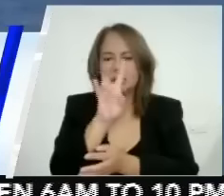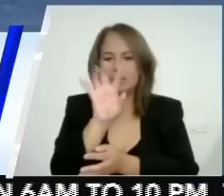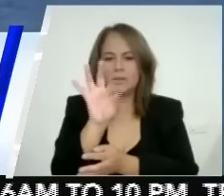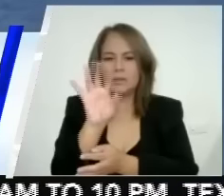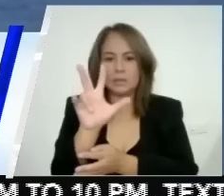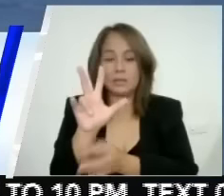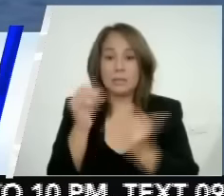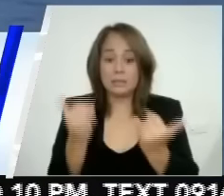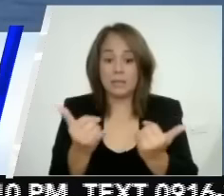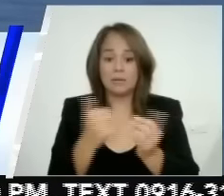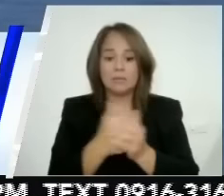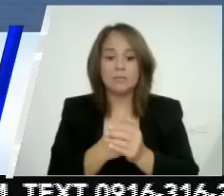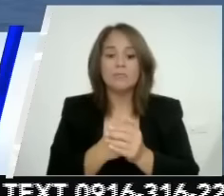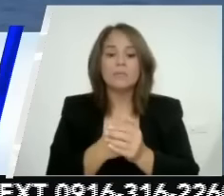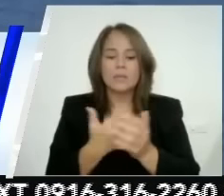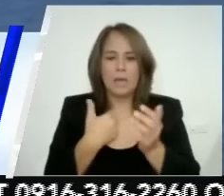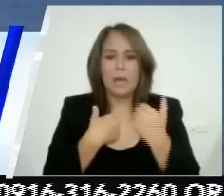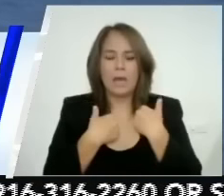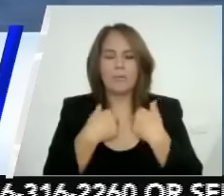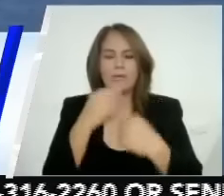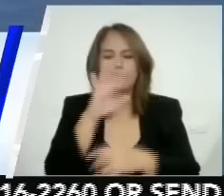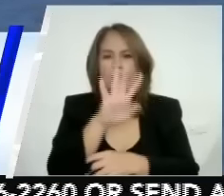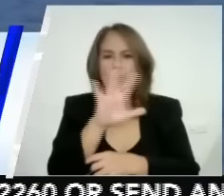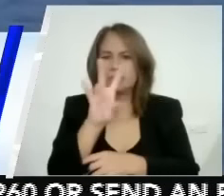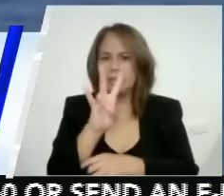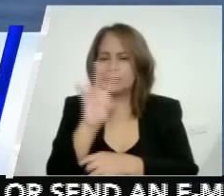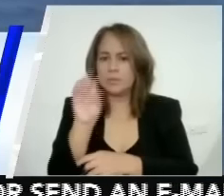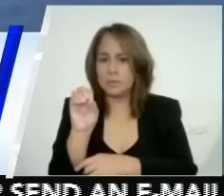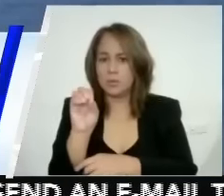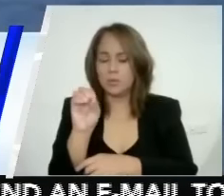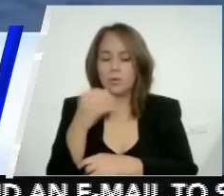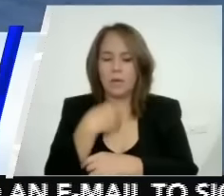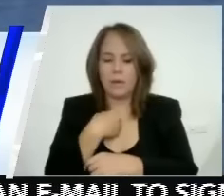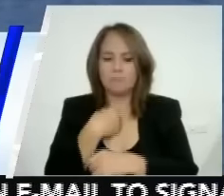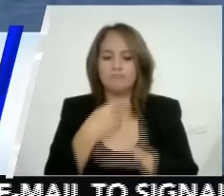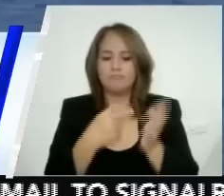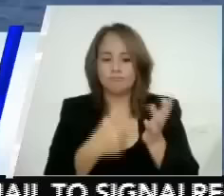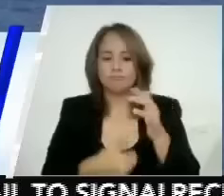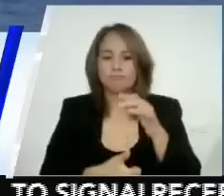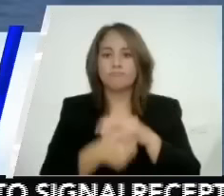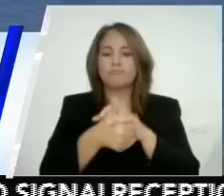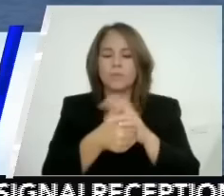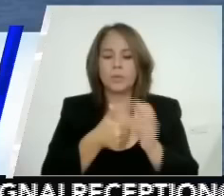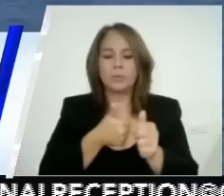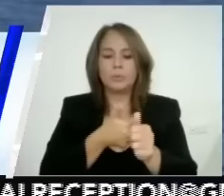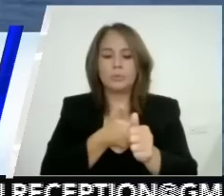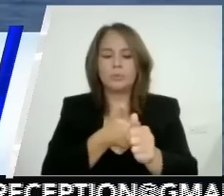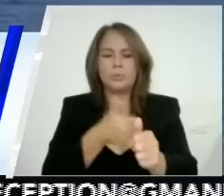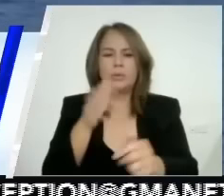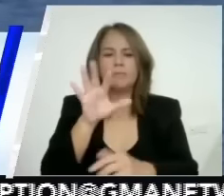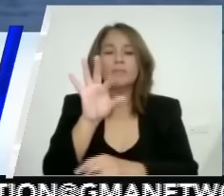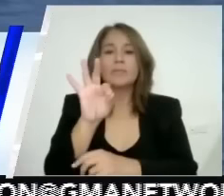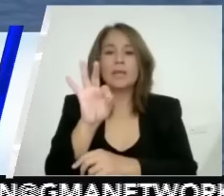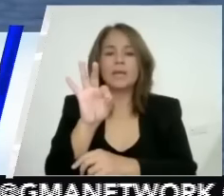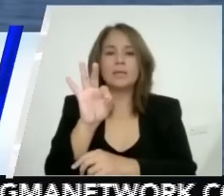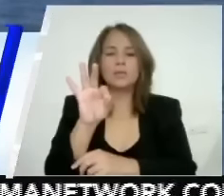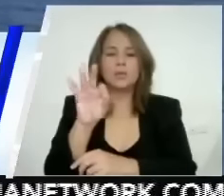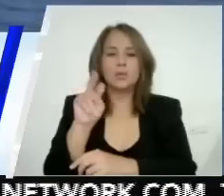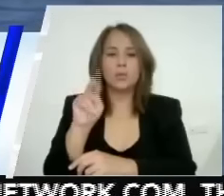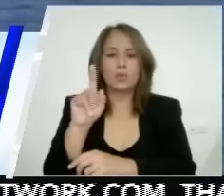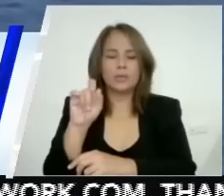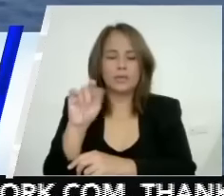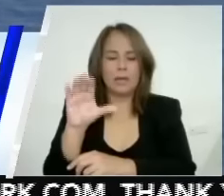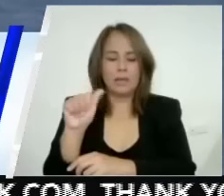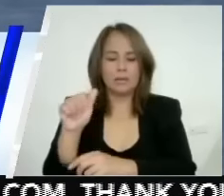isang frigate na may bow number 570 ang nagpakita at sumusunod sa distansyang 9 nautical miles mula sa sinasakyan naming